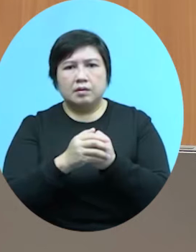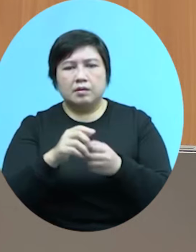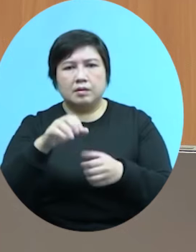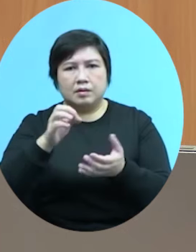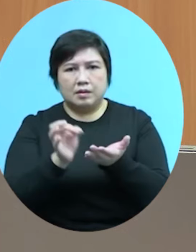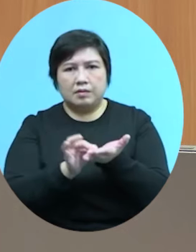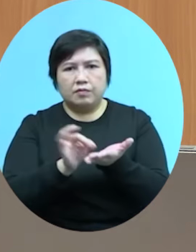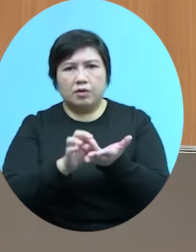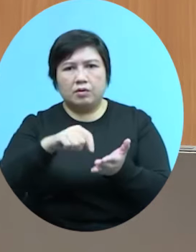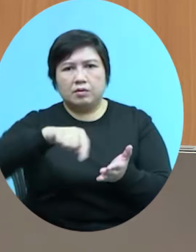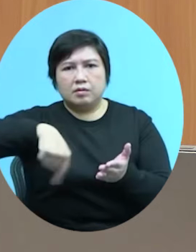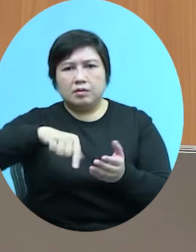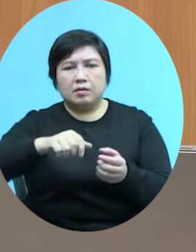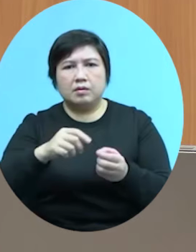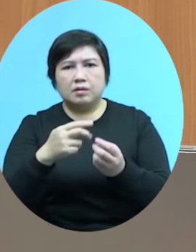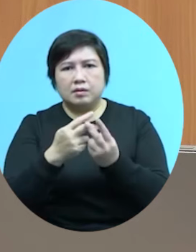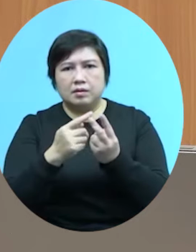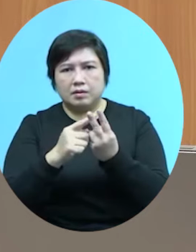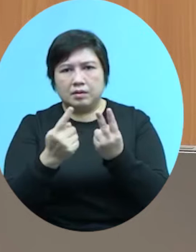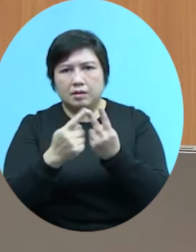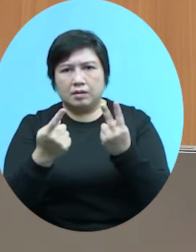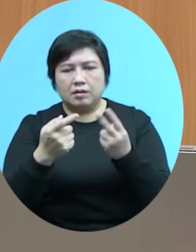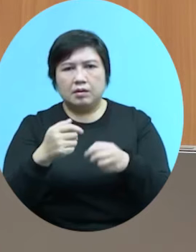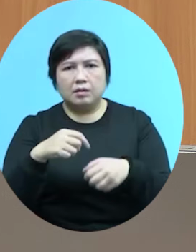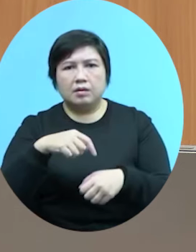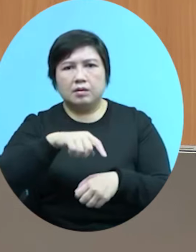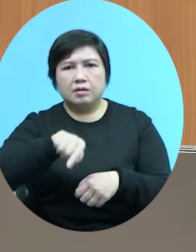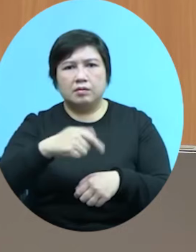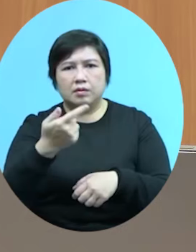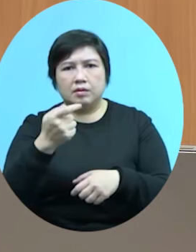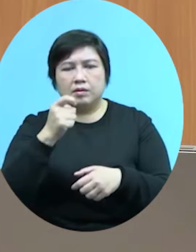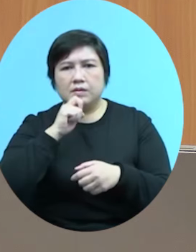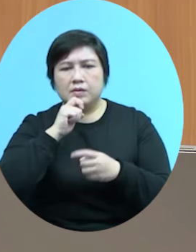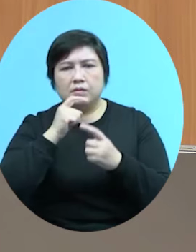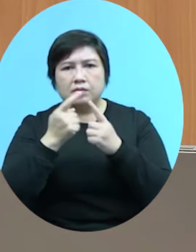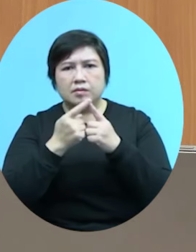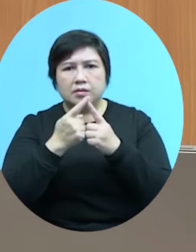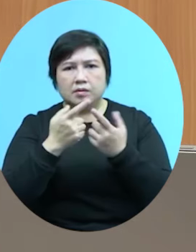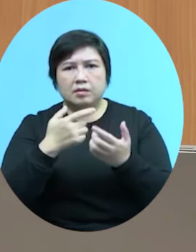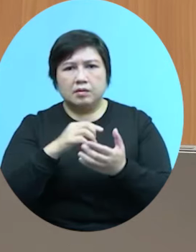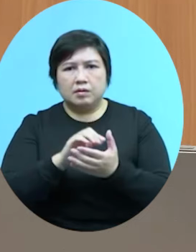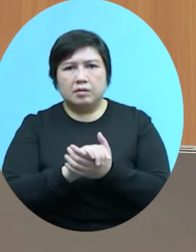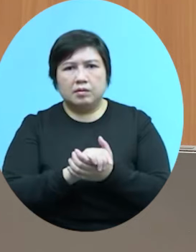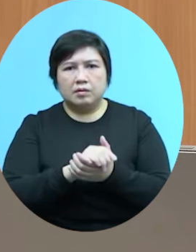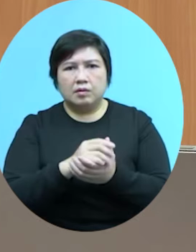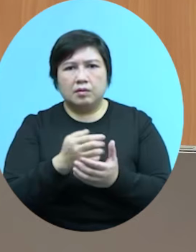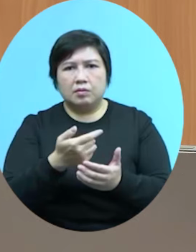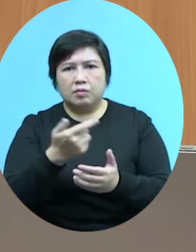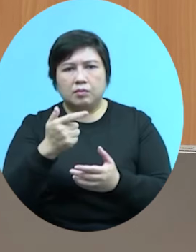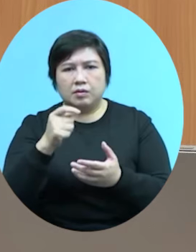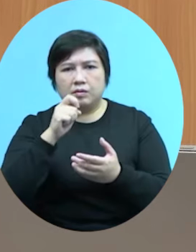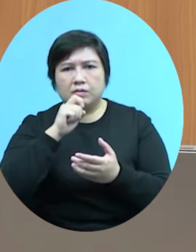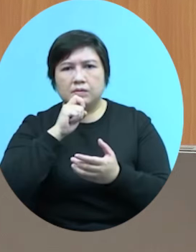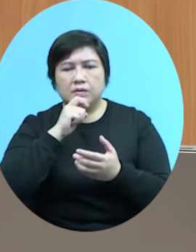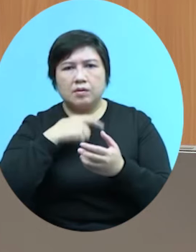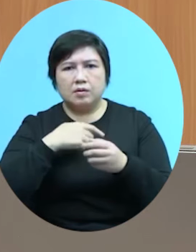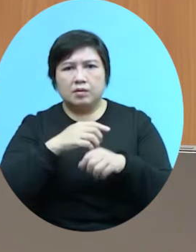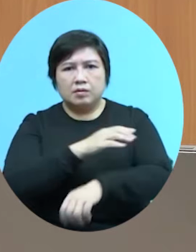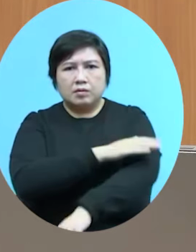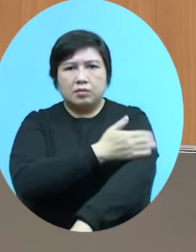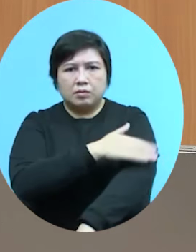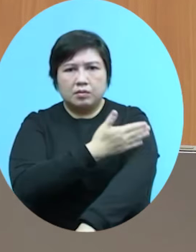所因為大部分那些地方有一些人士我們都很多是如果是有一些工作人